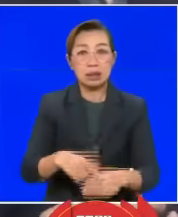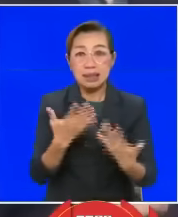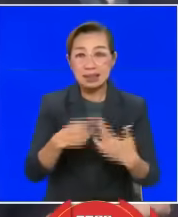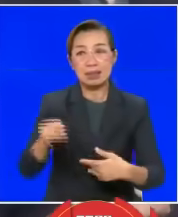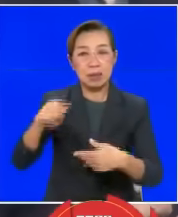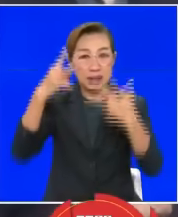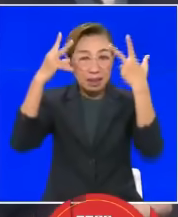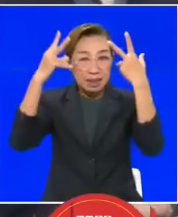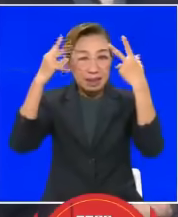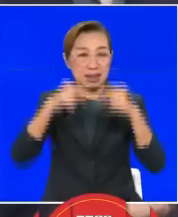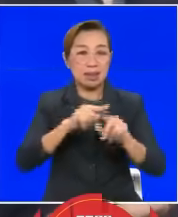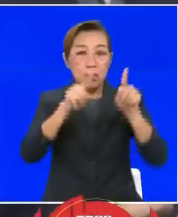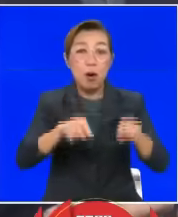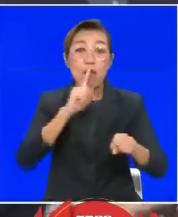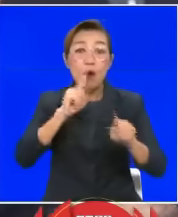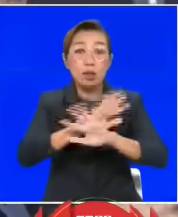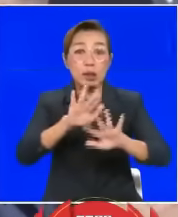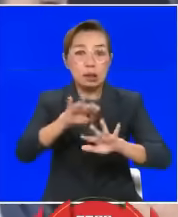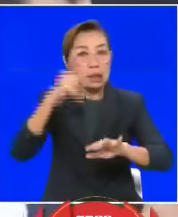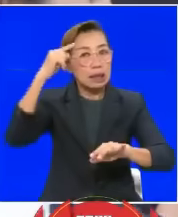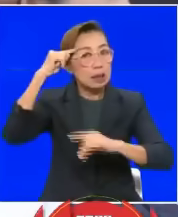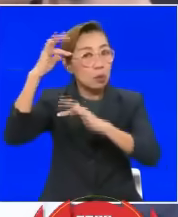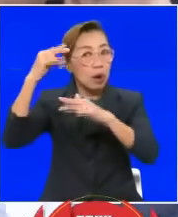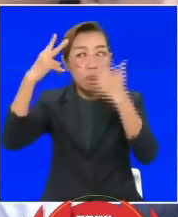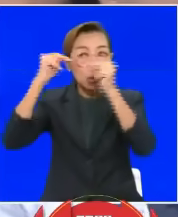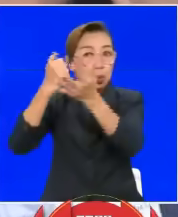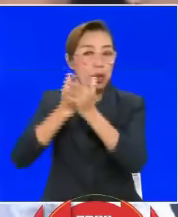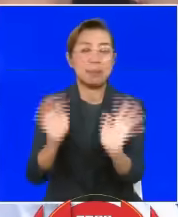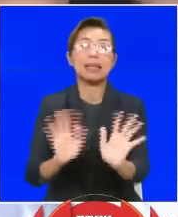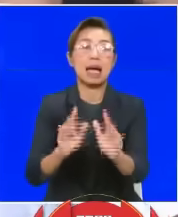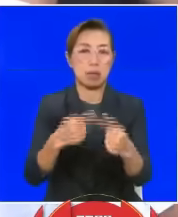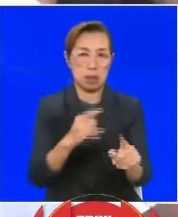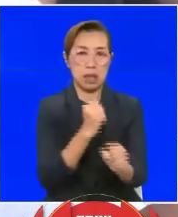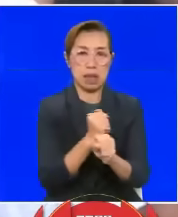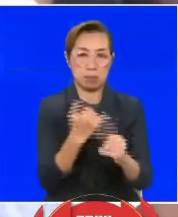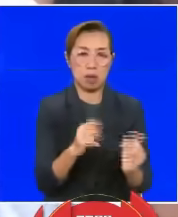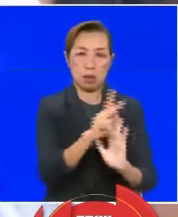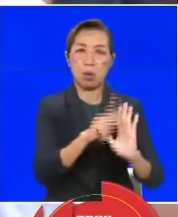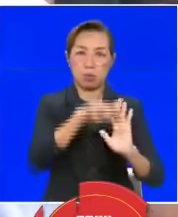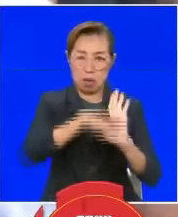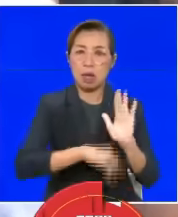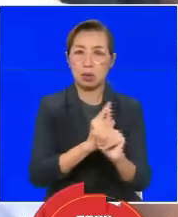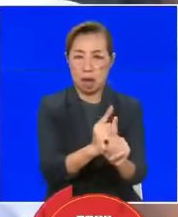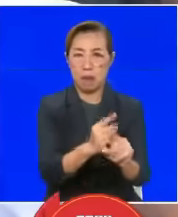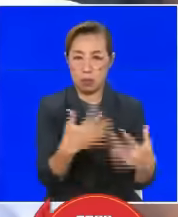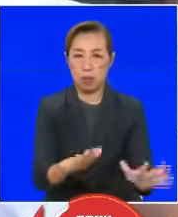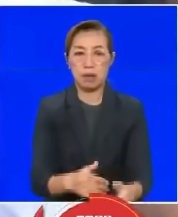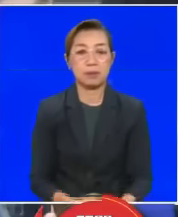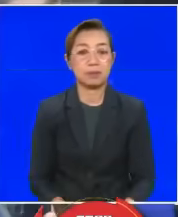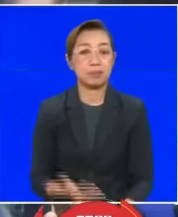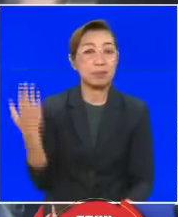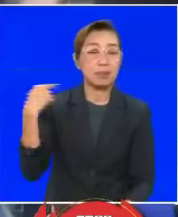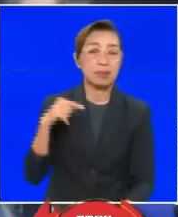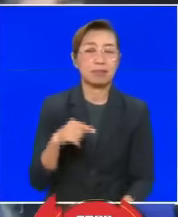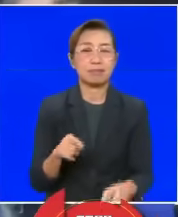หรือใครจะเข้ามาช่วยตนเองเพราะว่าตอนนี้นั้นก็มีการต่อสู้ตามหลักของกฎหมายอยู่แล้วค่ะคำสั่งที่ให้ผม